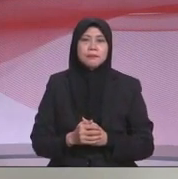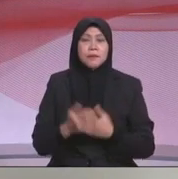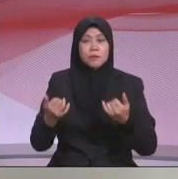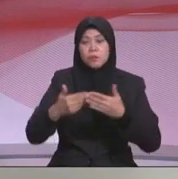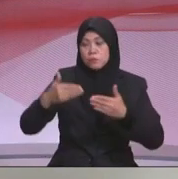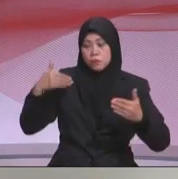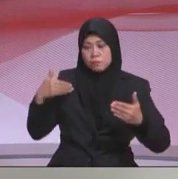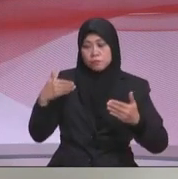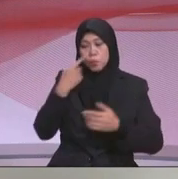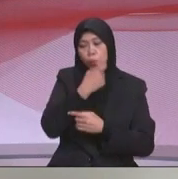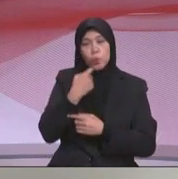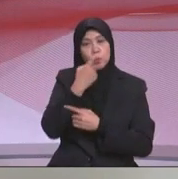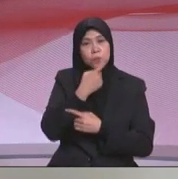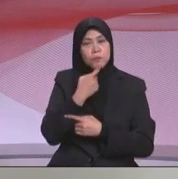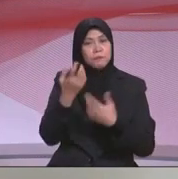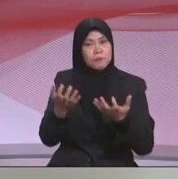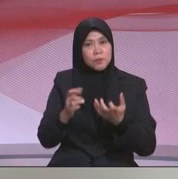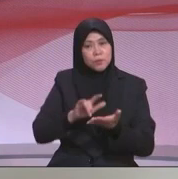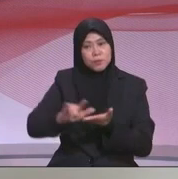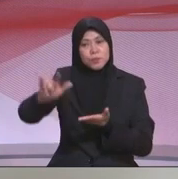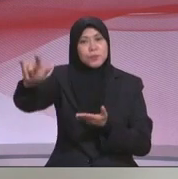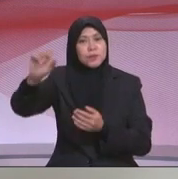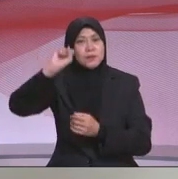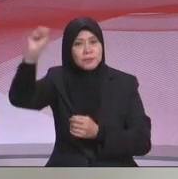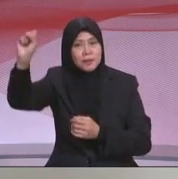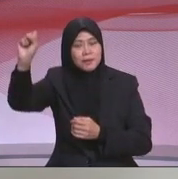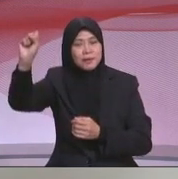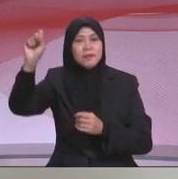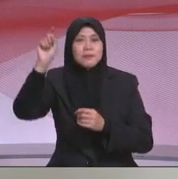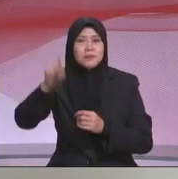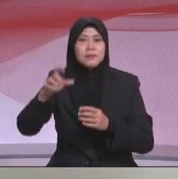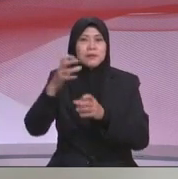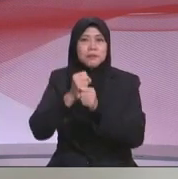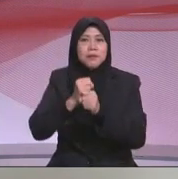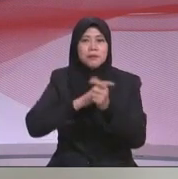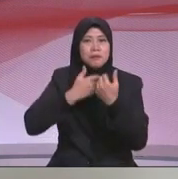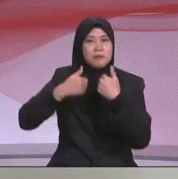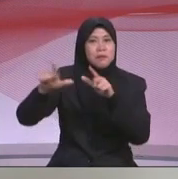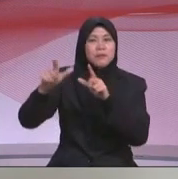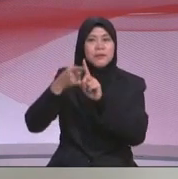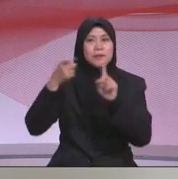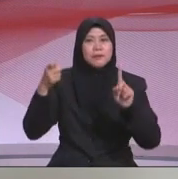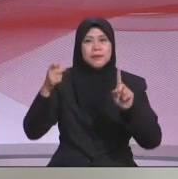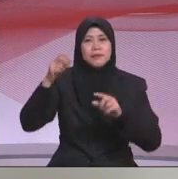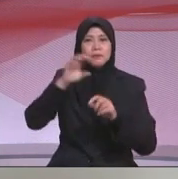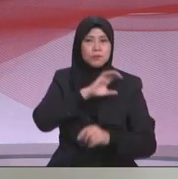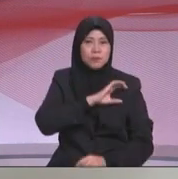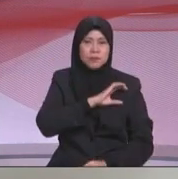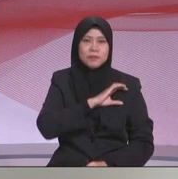Sebelum ini, sesiapa yang nak terbang ke Sabah mesti mendapat kebenaran daripada